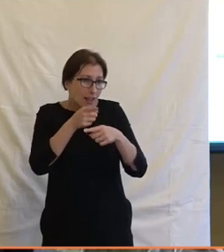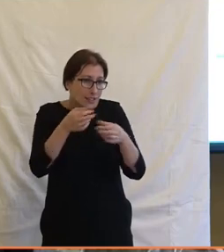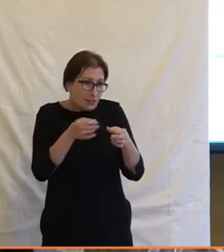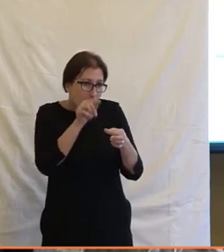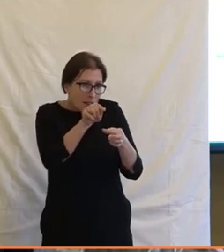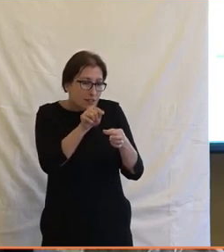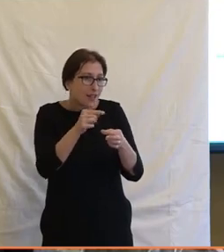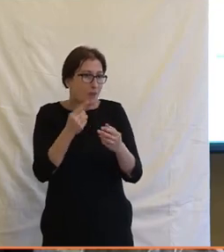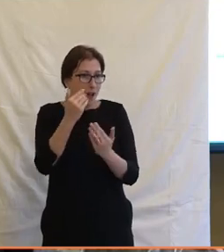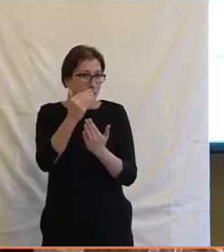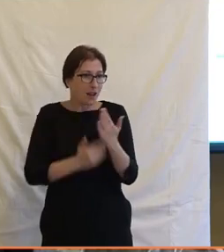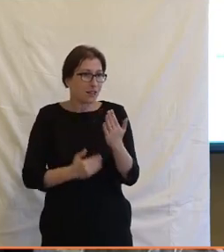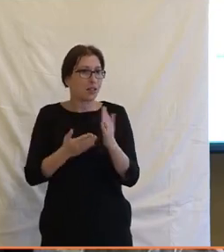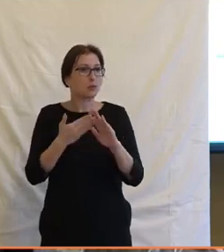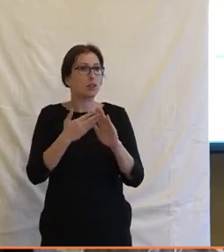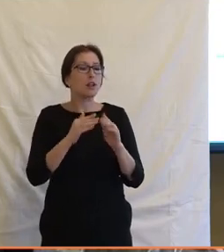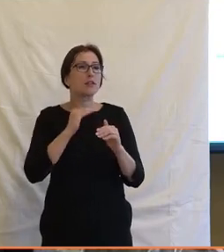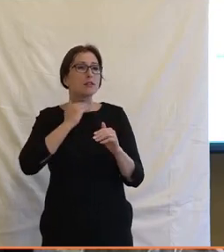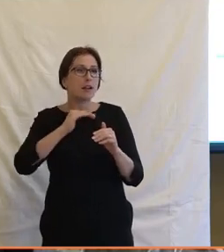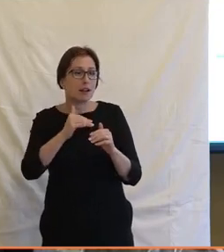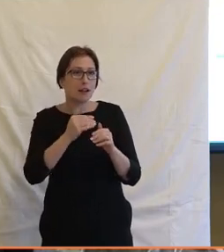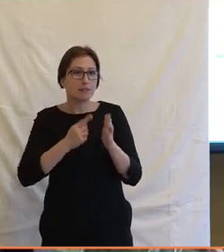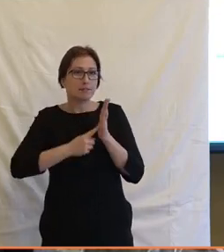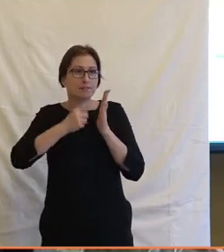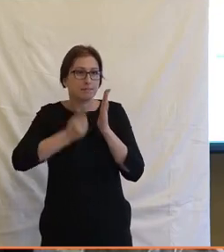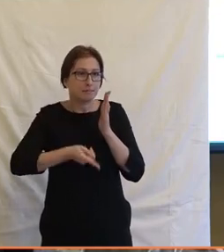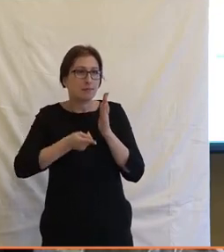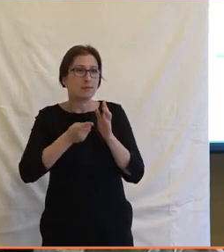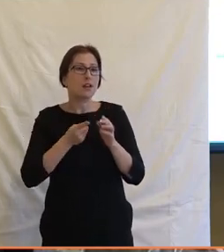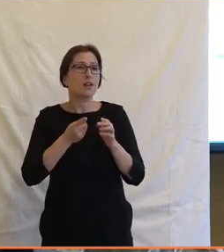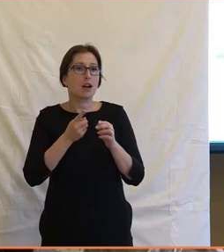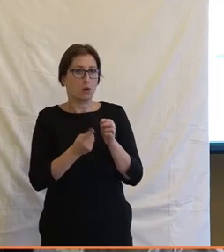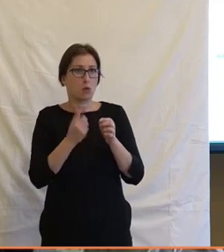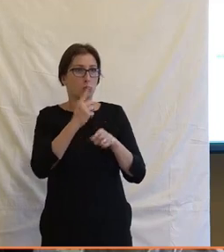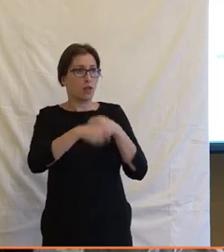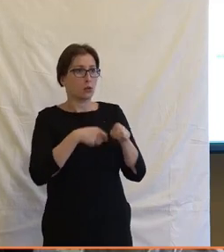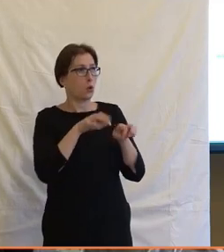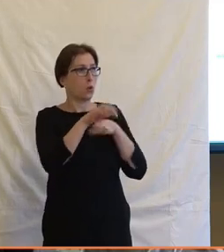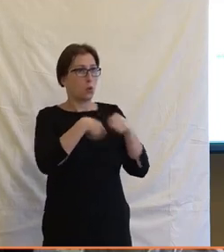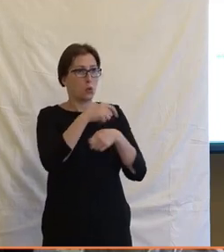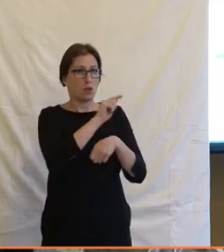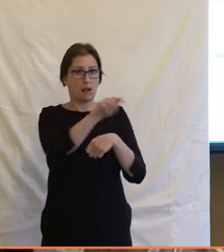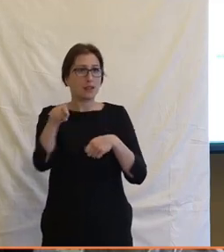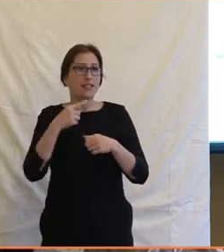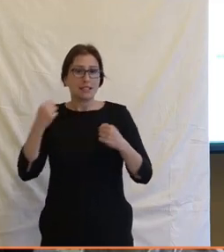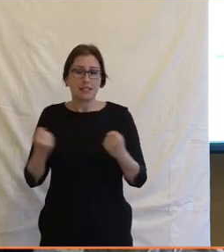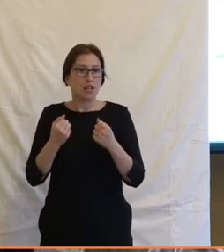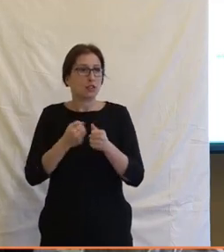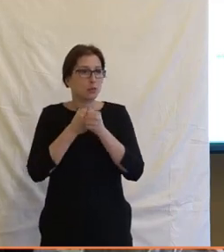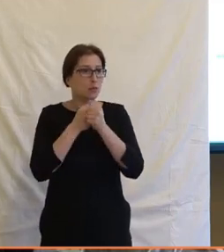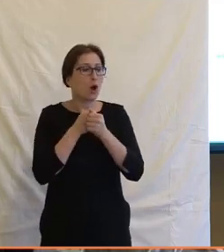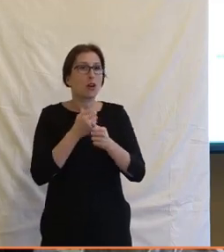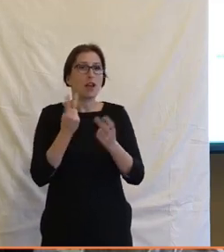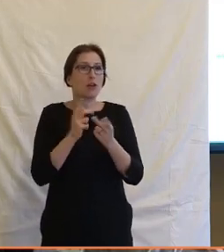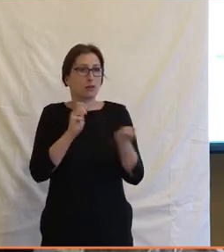chybí právě to slovůčko hlas, takže tam je to celé trošičku vynechané a my bojujeme právě za to, aby se to celé změnilo, protože